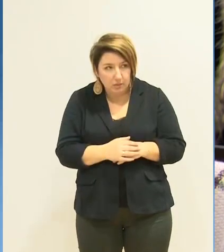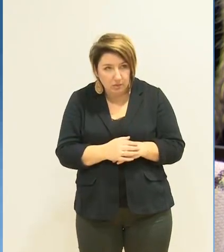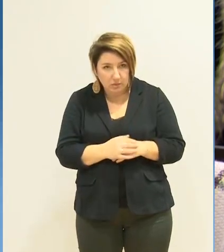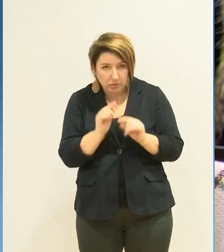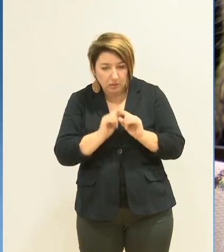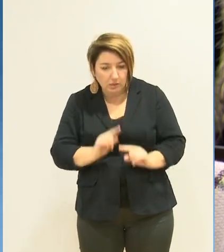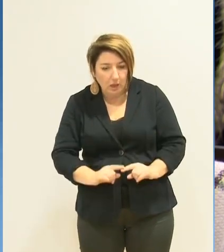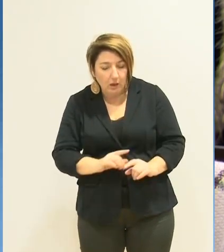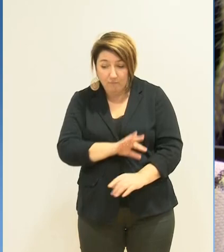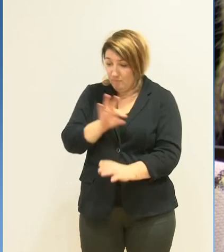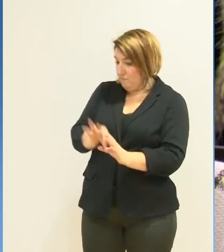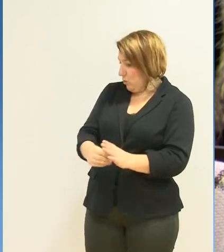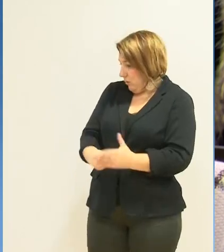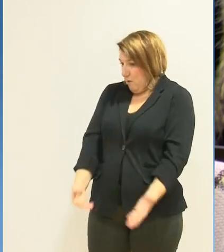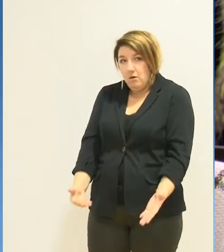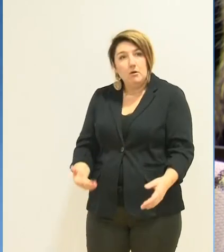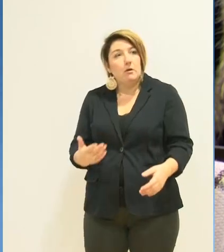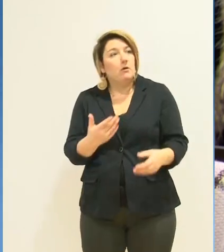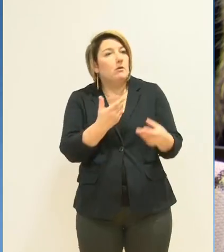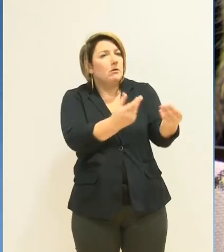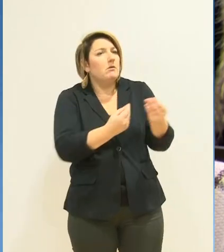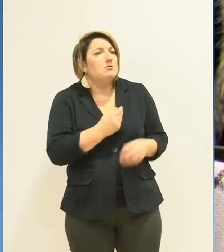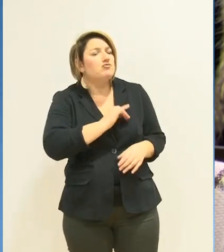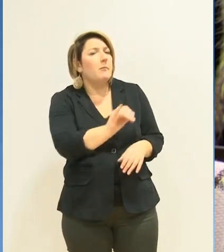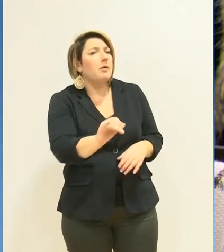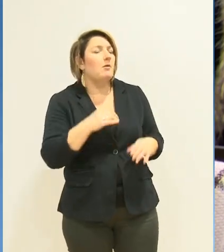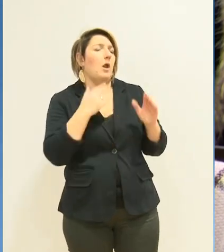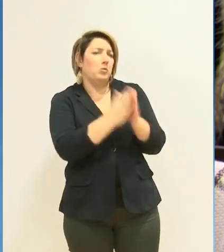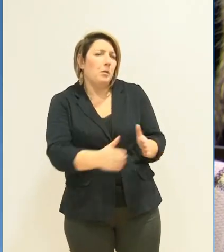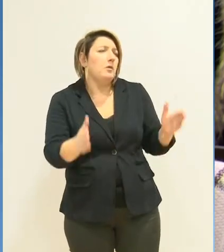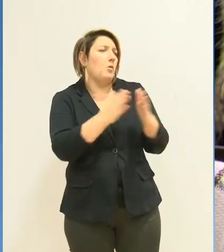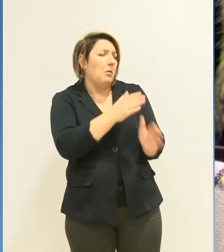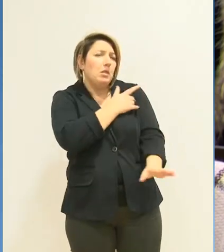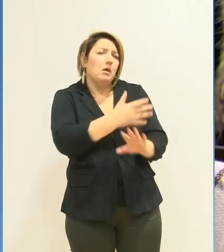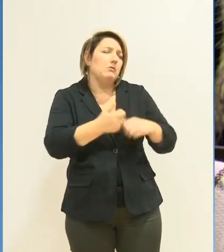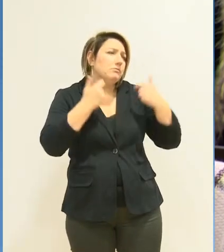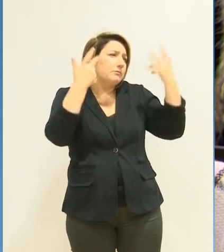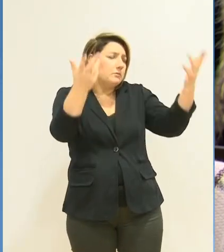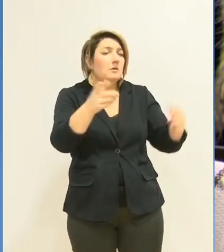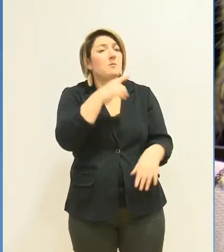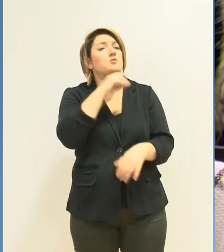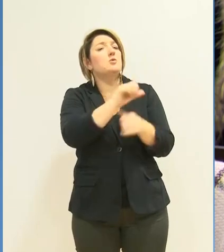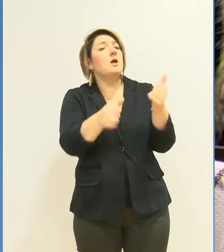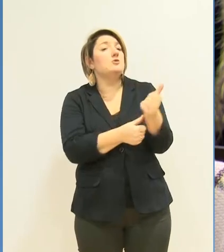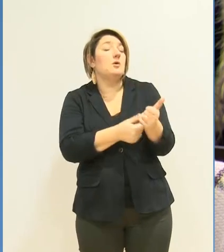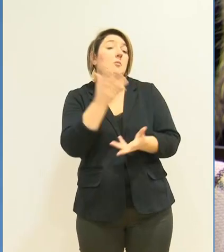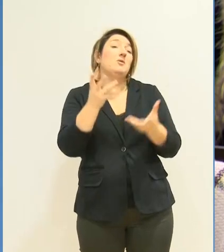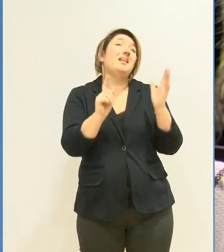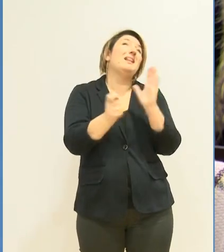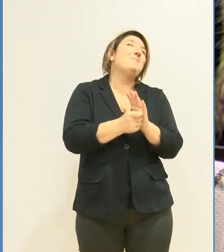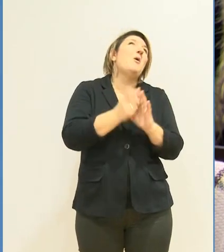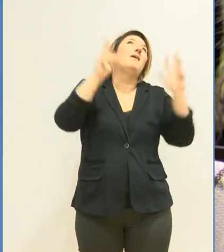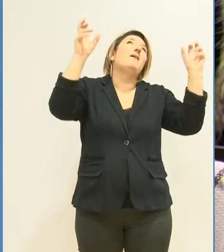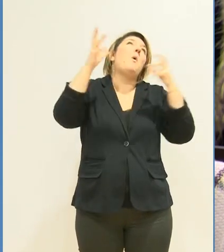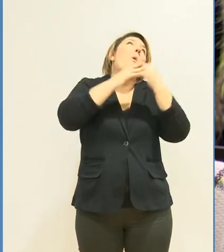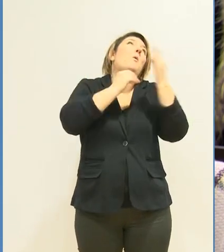nous n'en disposons toujours pas faut-il rappeler monsieur l'adjoint l'époque heureuse peut-être ou dans l'opposition